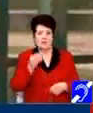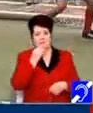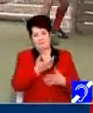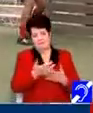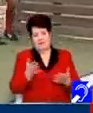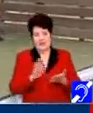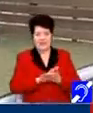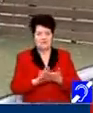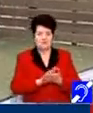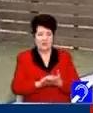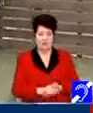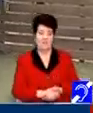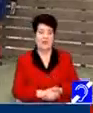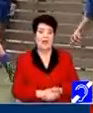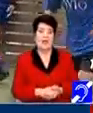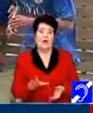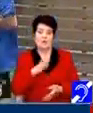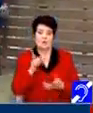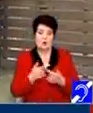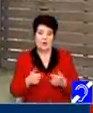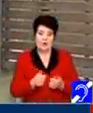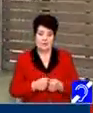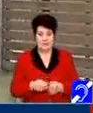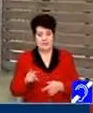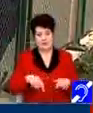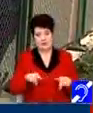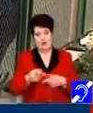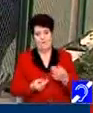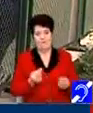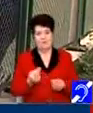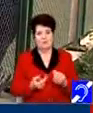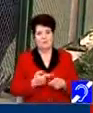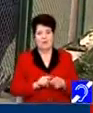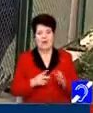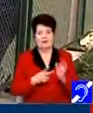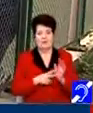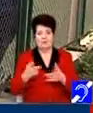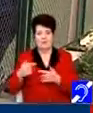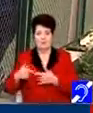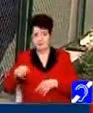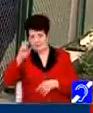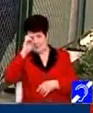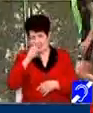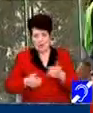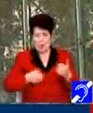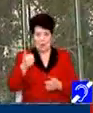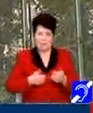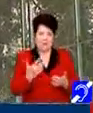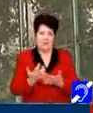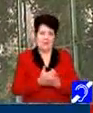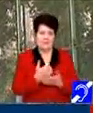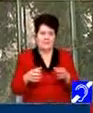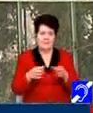de igienă. Pe terenul școlii a fost organizat și un campionat de fotbal, la care au participat 7 formații din țară. Competiția a fost câștigată